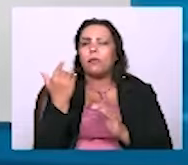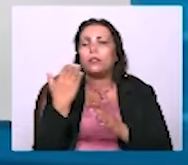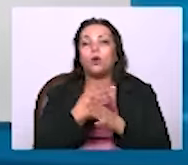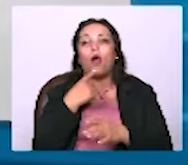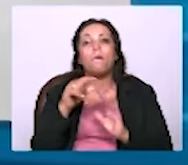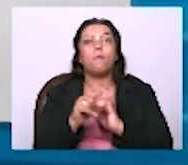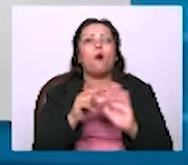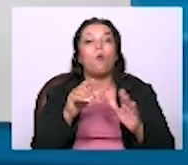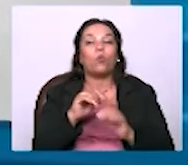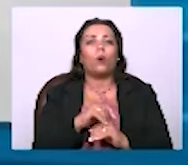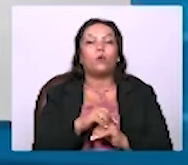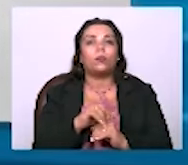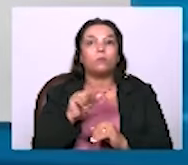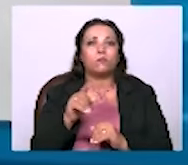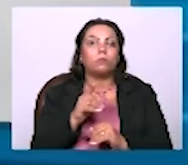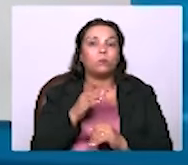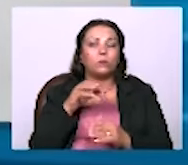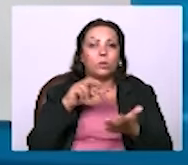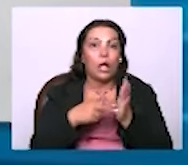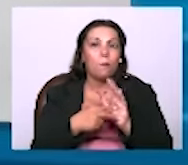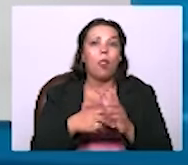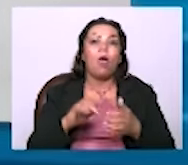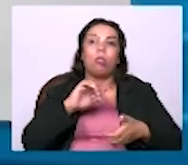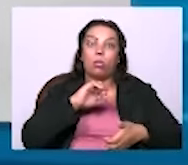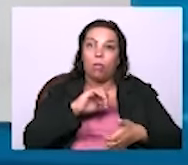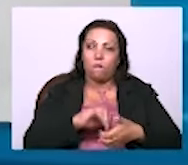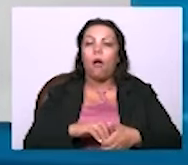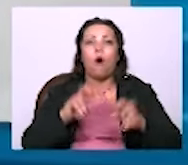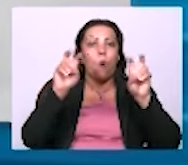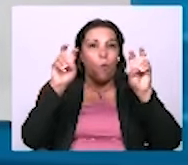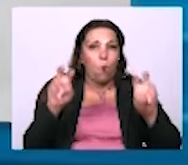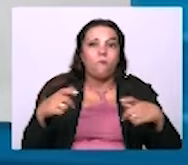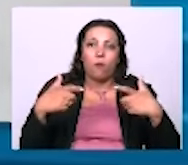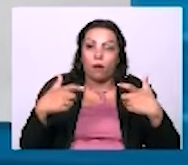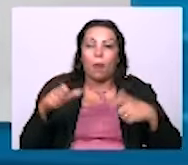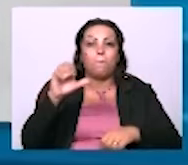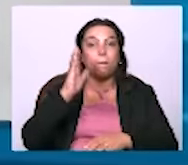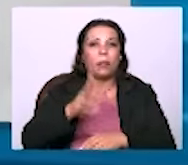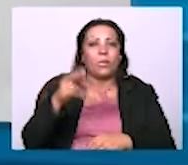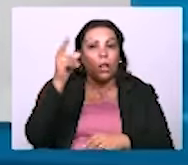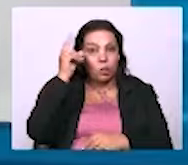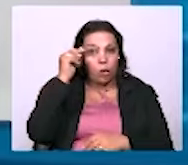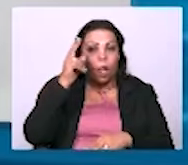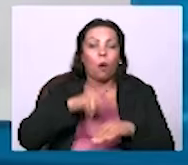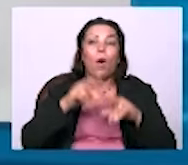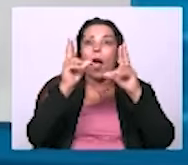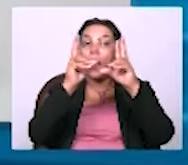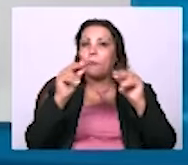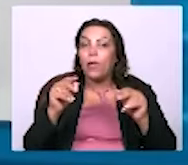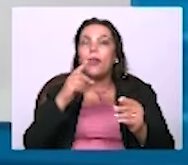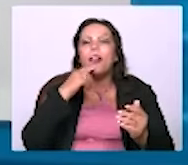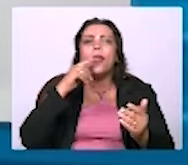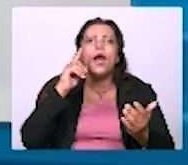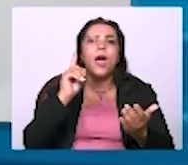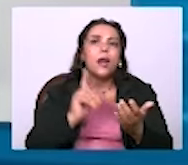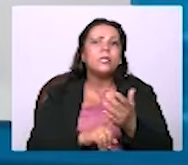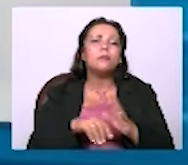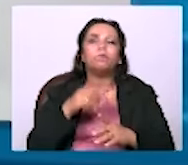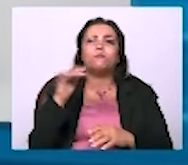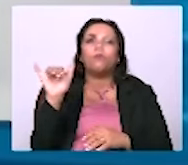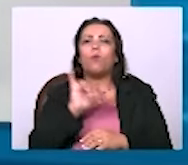مساله الوصول الى اتفاق لوقف اطلاق النار ما بين اسرائيل ولبنان يستلزم بصوره